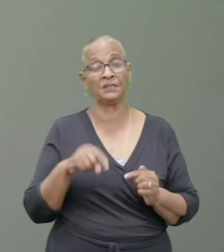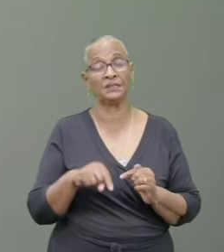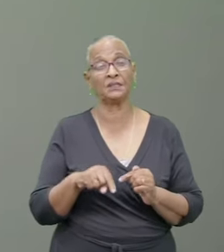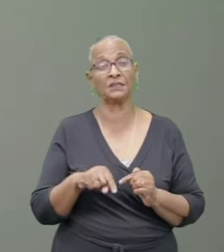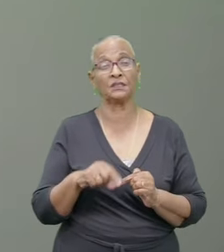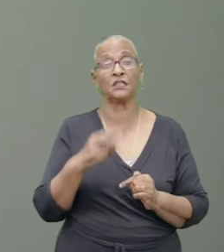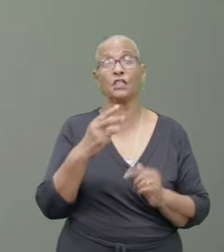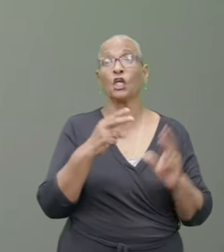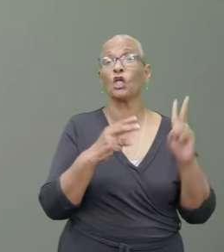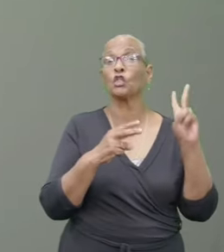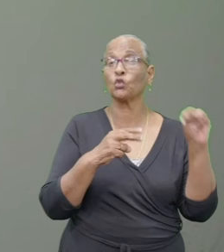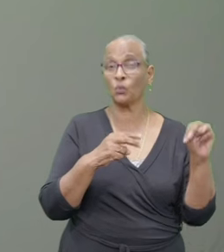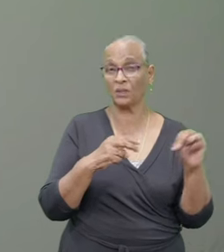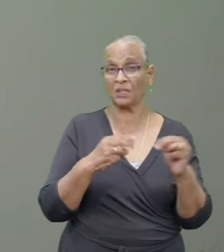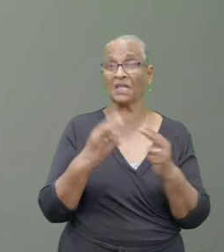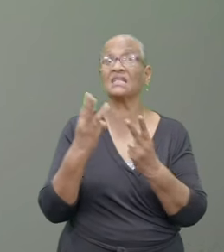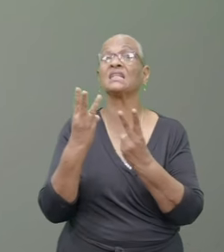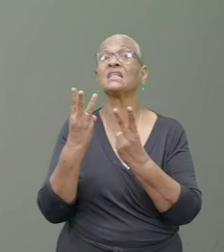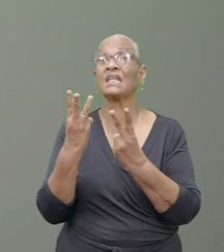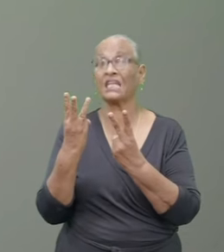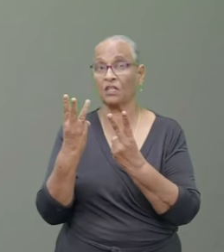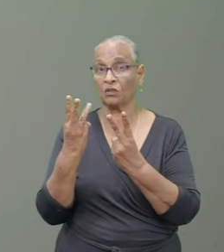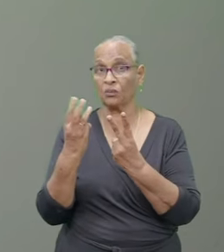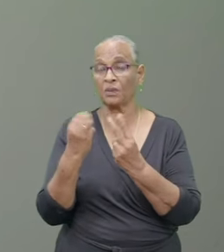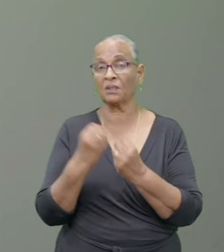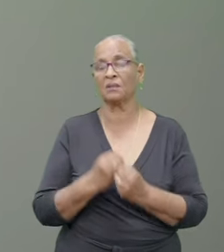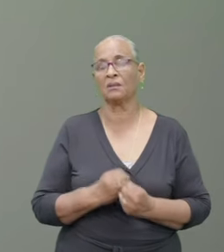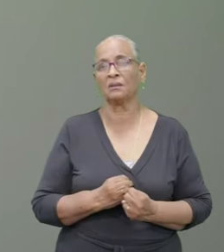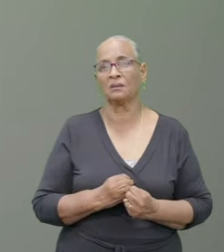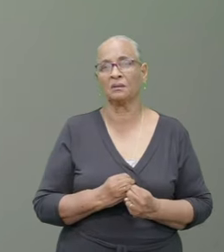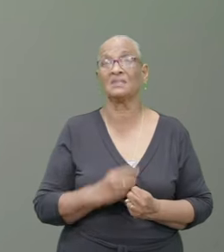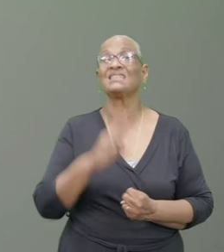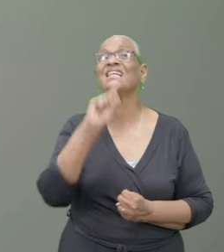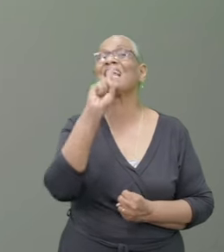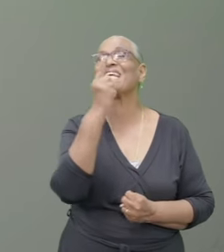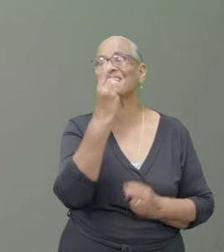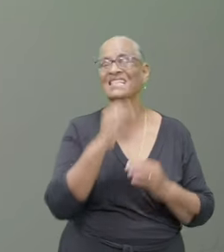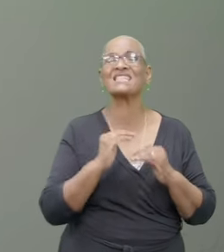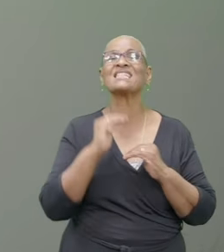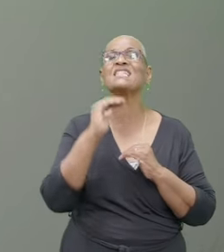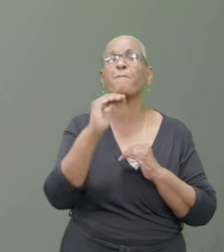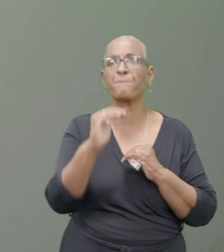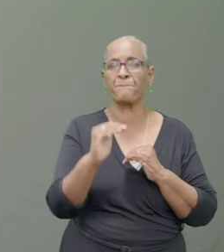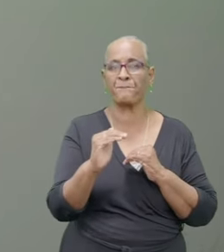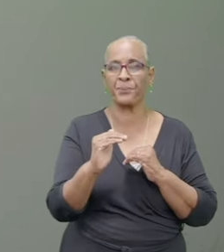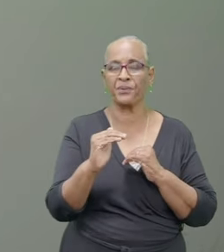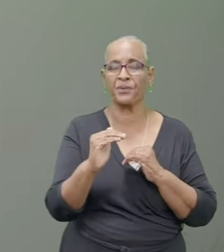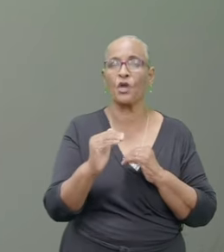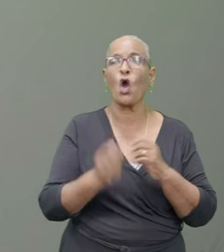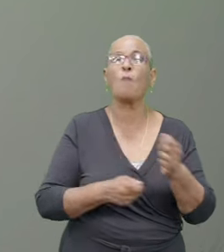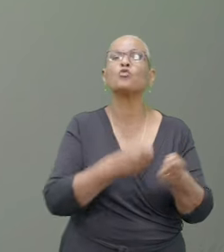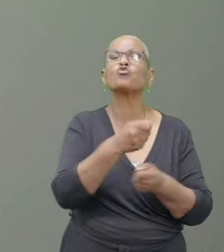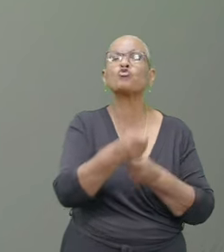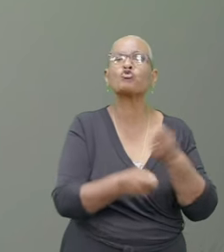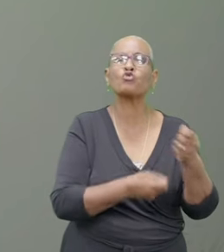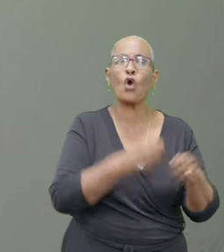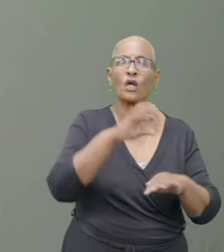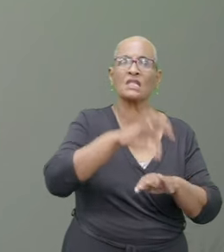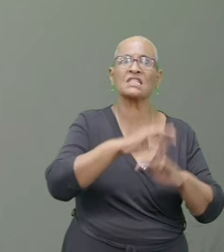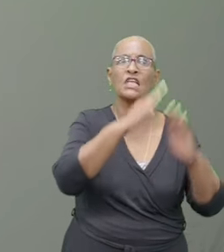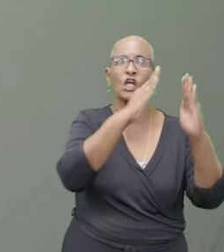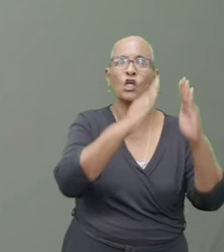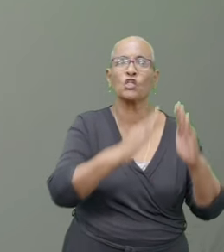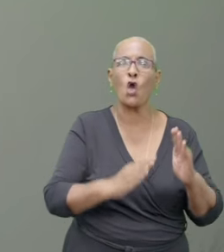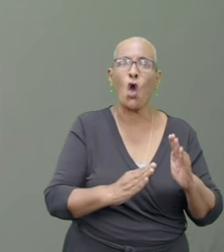in 2023. Dat heeft, is de eerste stap geweest om zorgwerkers